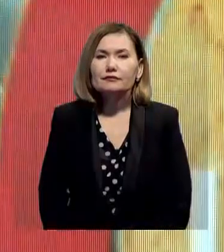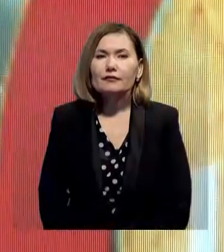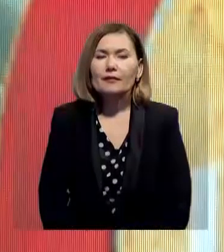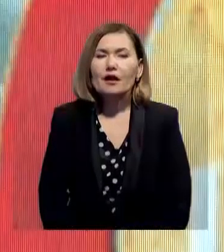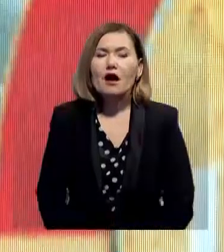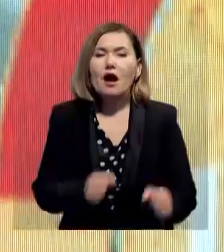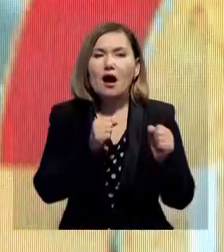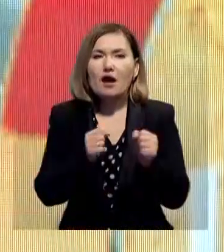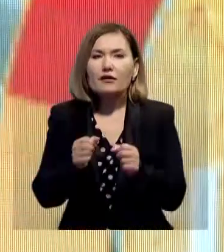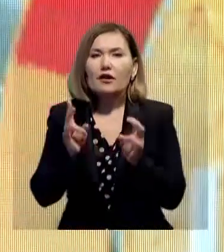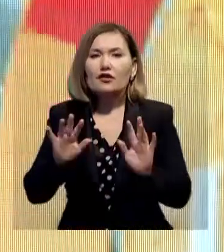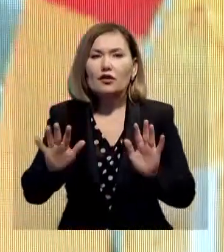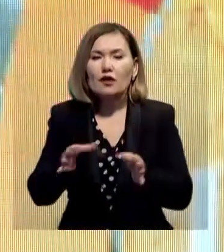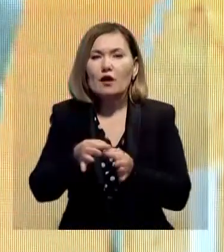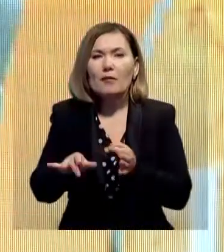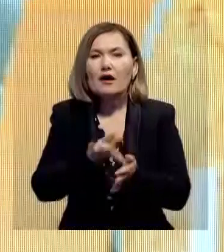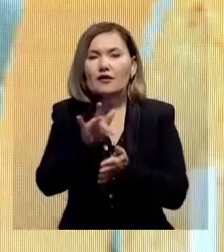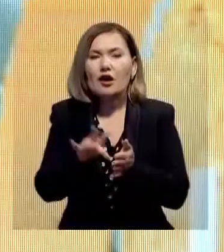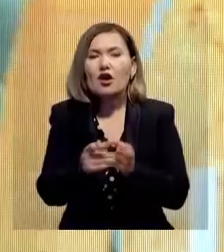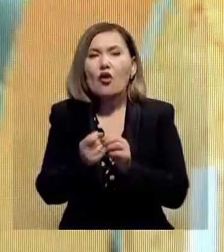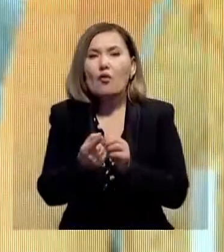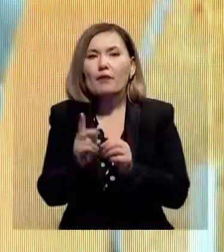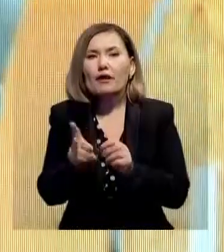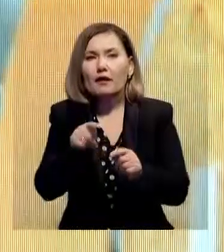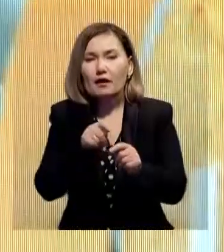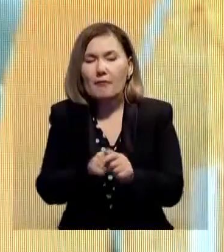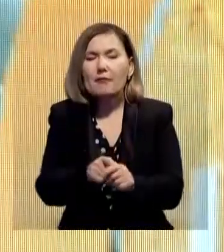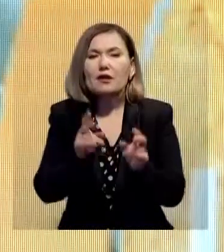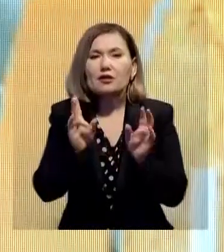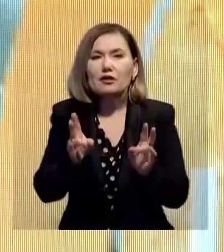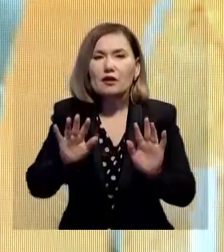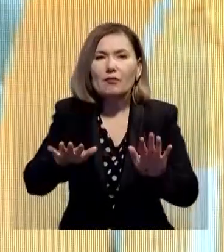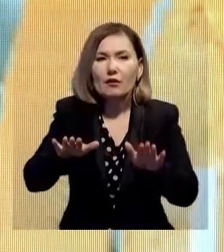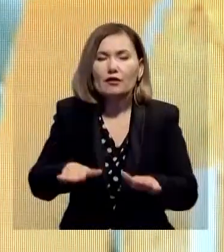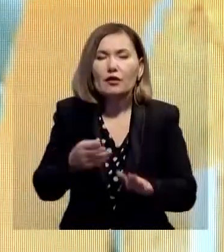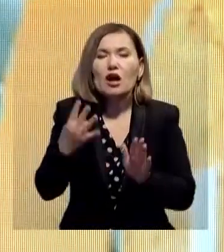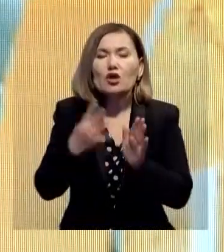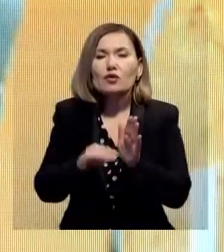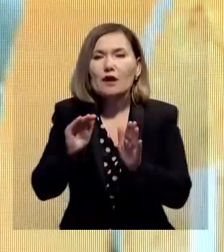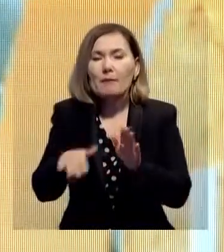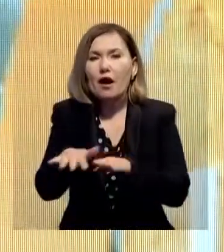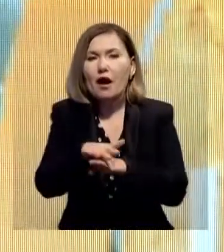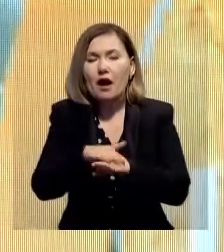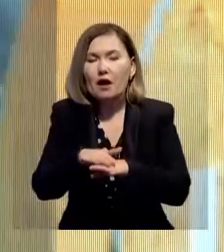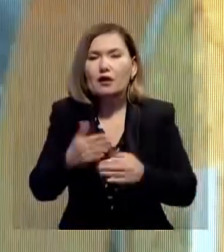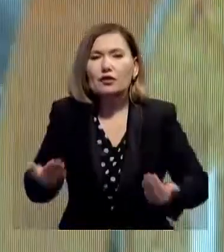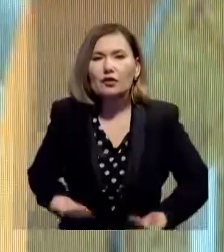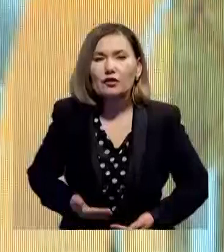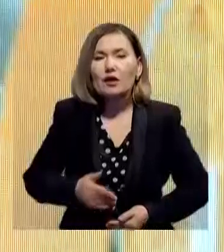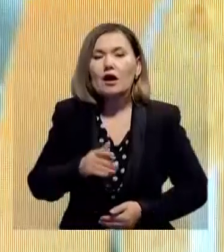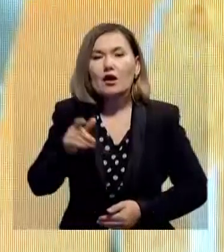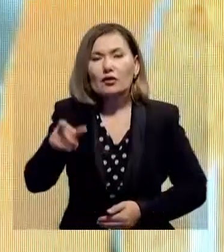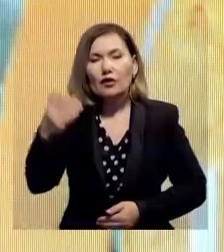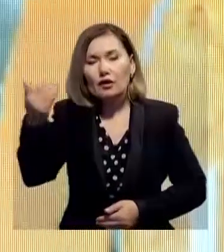Атыс болған Нантер қаласы Парижден 11 шақырым жерде орналасқан. Онда 90 мыңдай адам тұрады. Жергілікті тұрғын түсіріп алған мына бейне